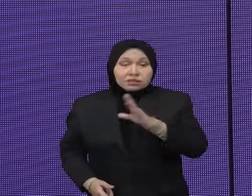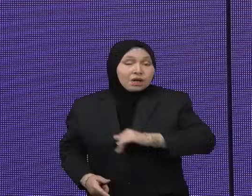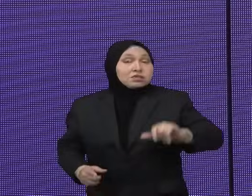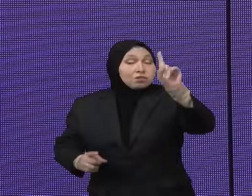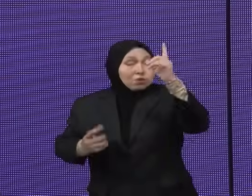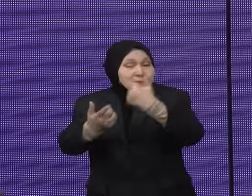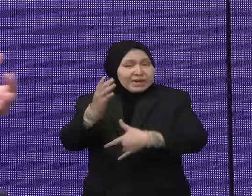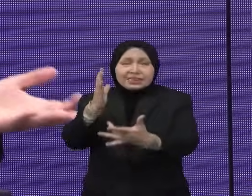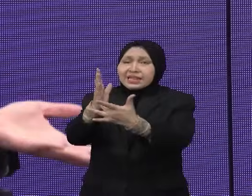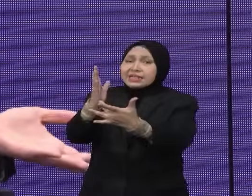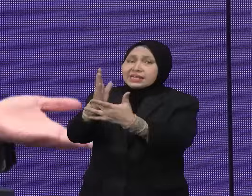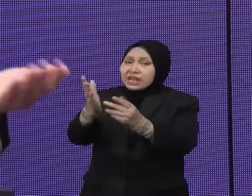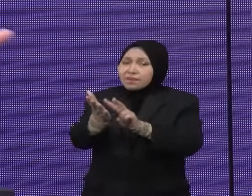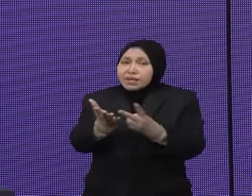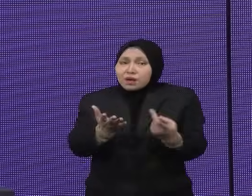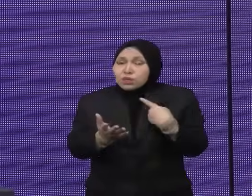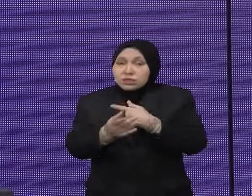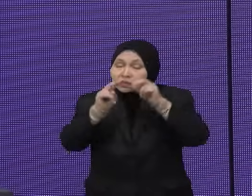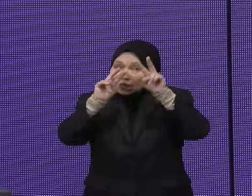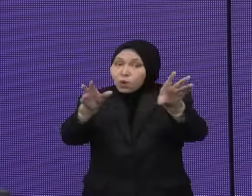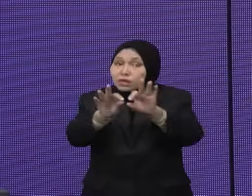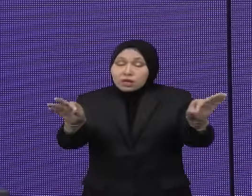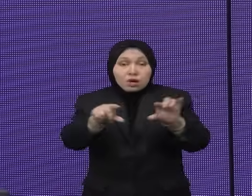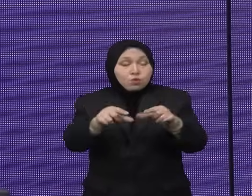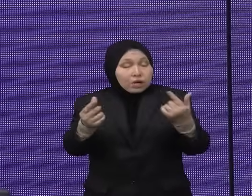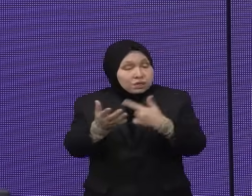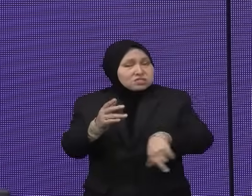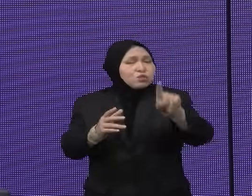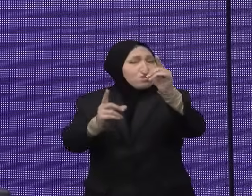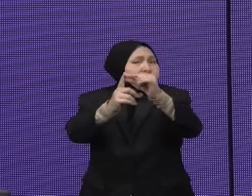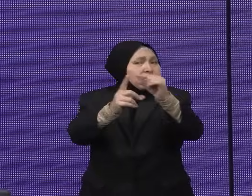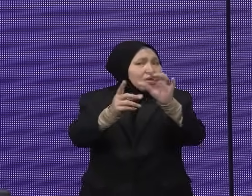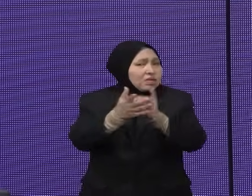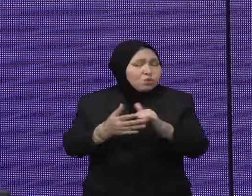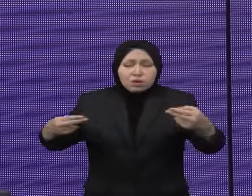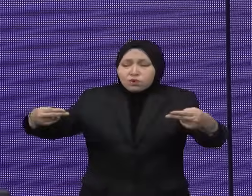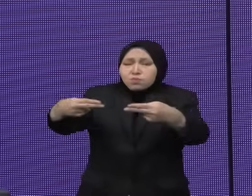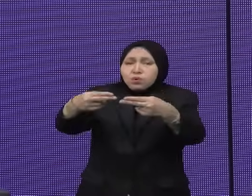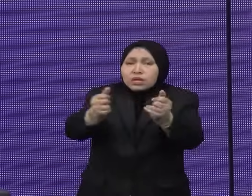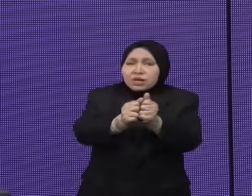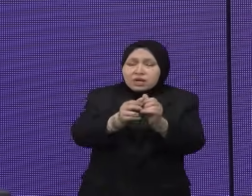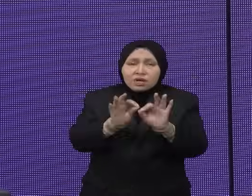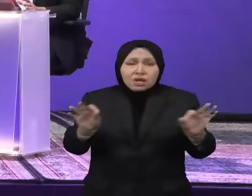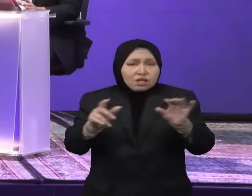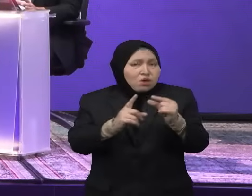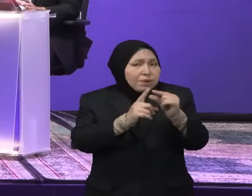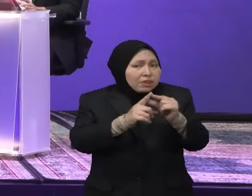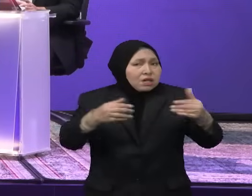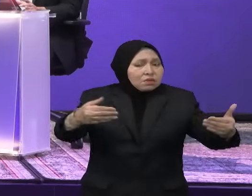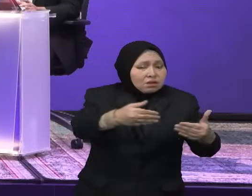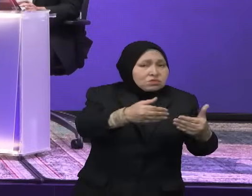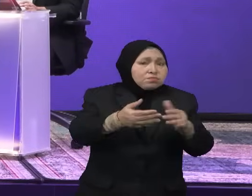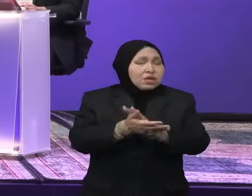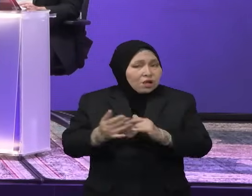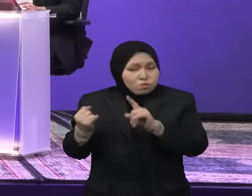satu teknik dalam tadabbur ini ustaz ya, bila kita melihat ayat-ayat Al-Quran ini, satu perkataan itu dia berhubung dengan ayat ataupun perkataan yang seterusnya. Bila